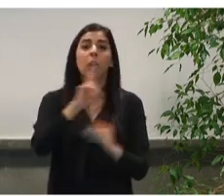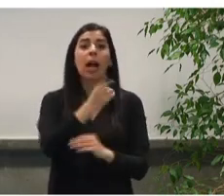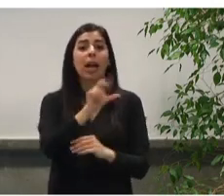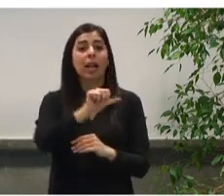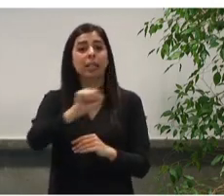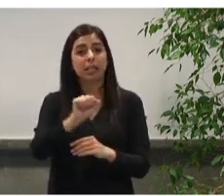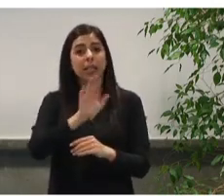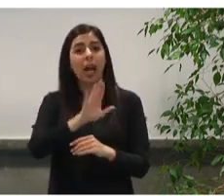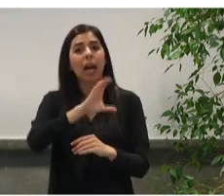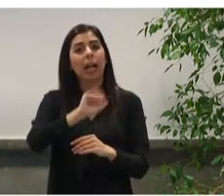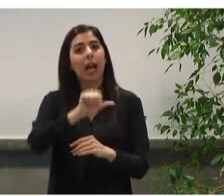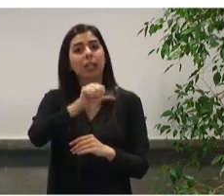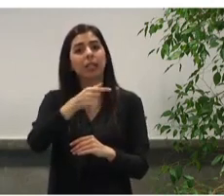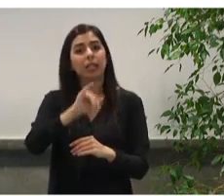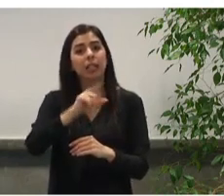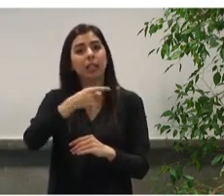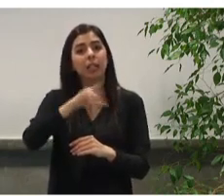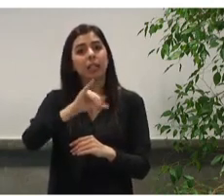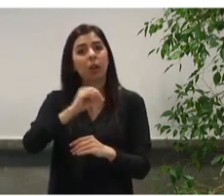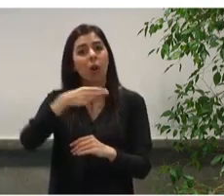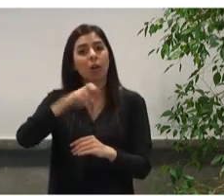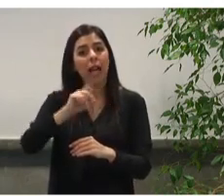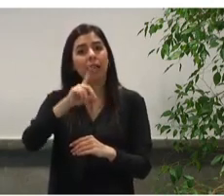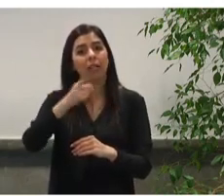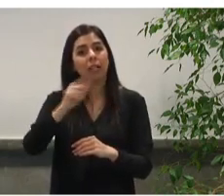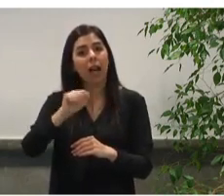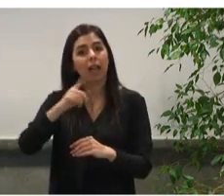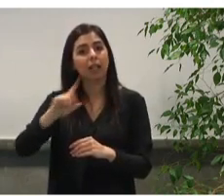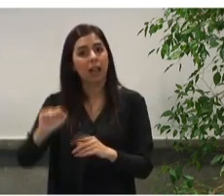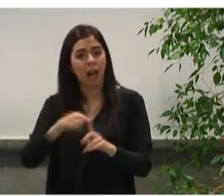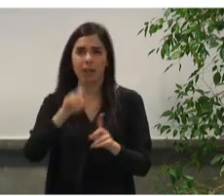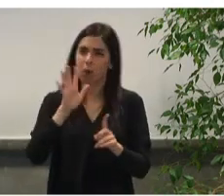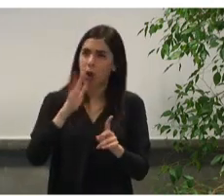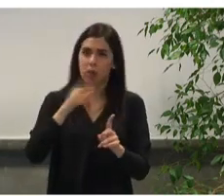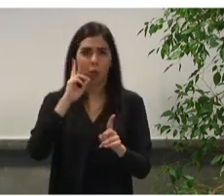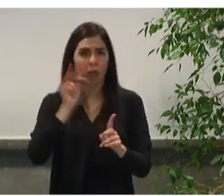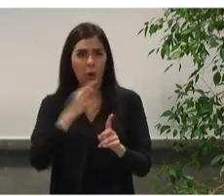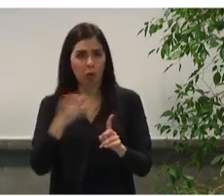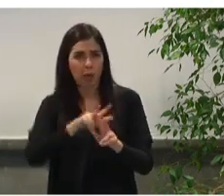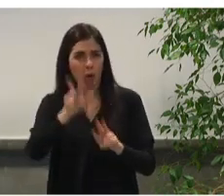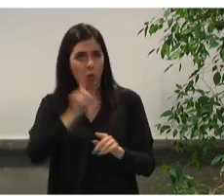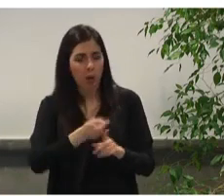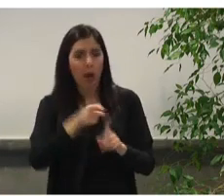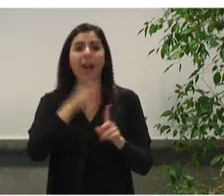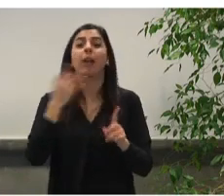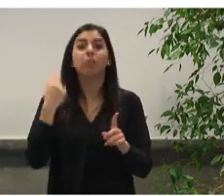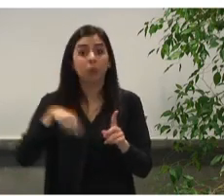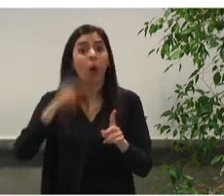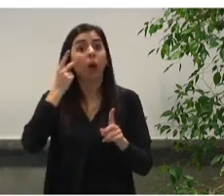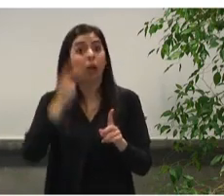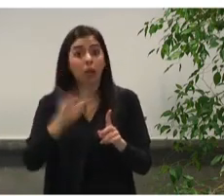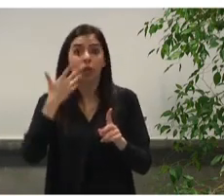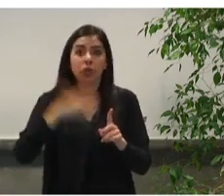di Castiglione d'Adda, se ricordo bene, ma non importa, e in cui abbiamo visto che c'erano dei primi casi prima